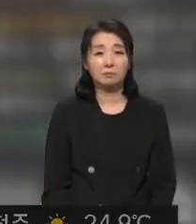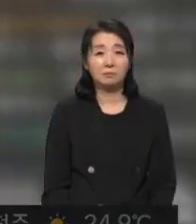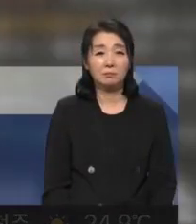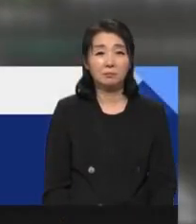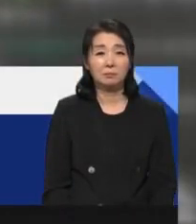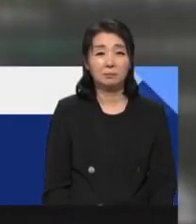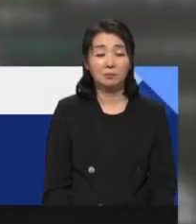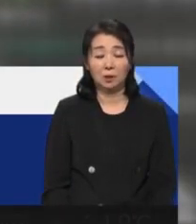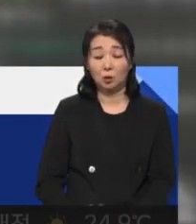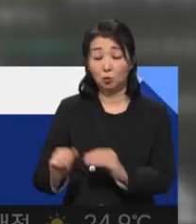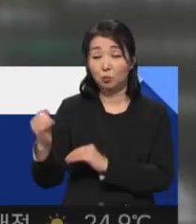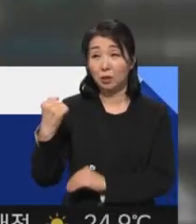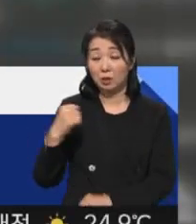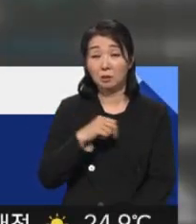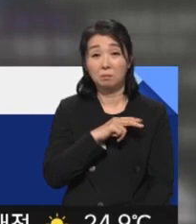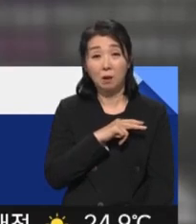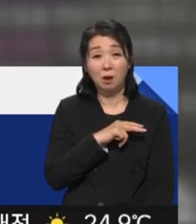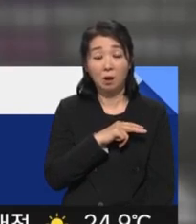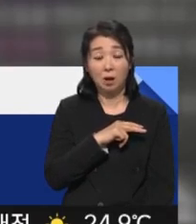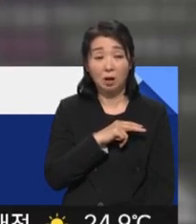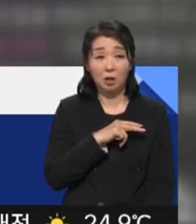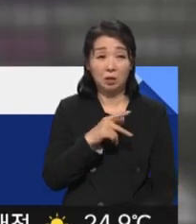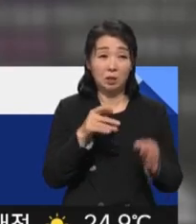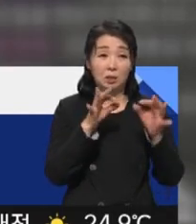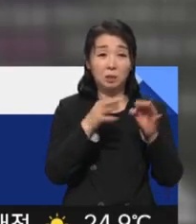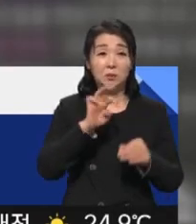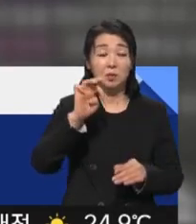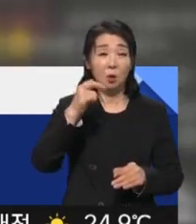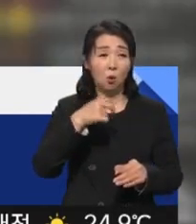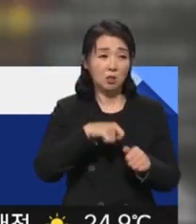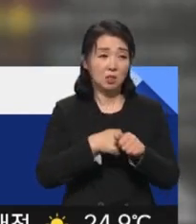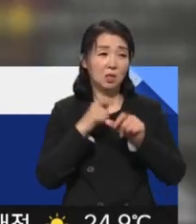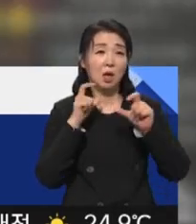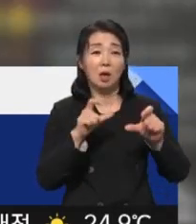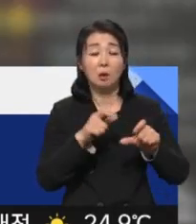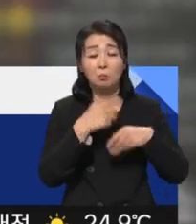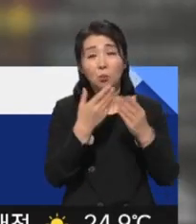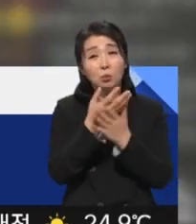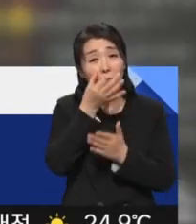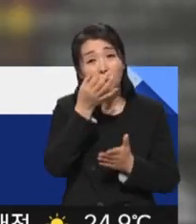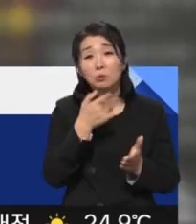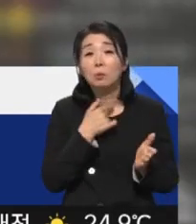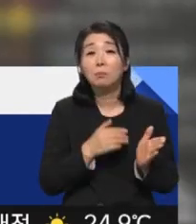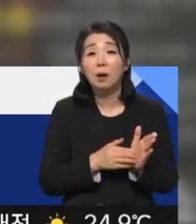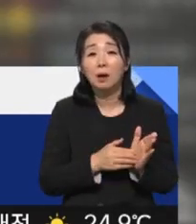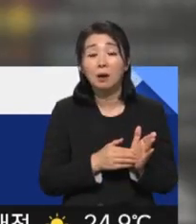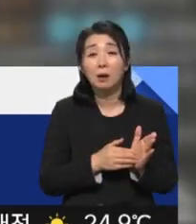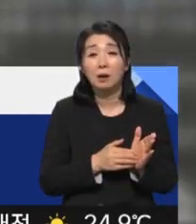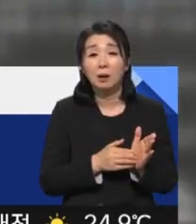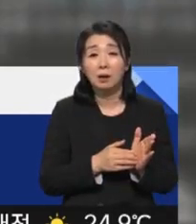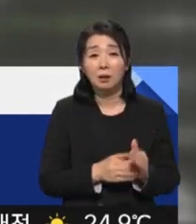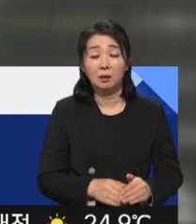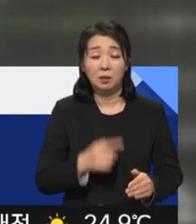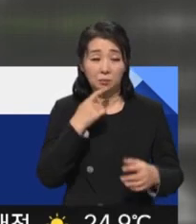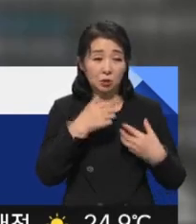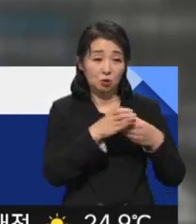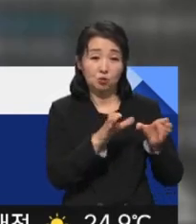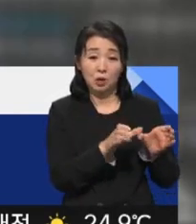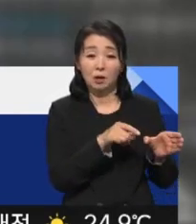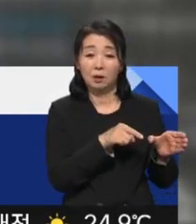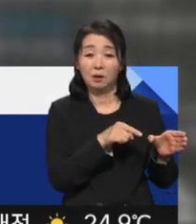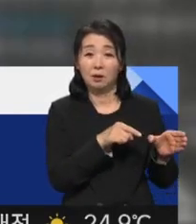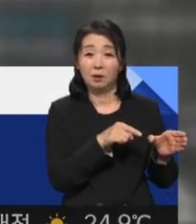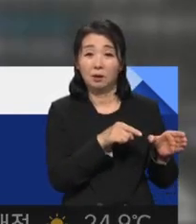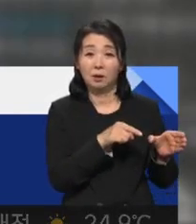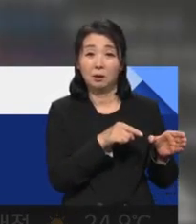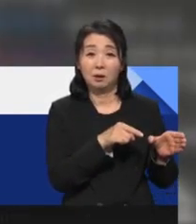당의 의사는 김재원을 징계함으로써 다 보여줬잖아요. 그런데 민주당이